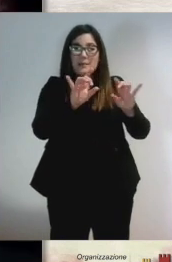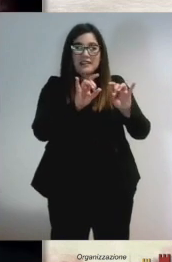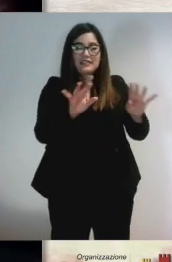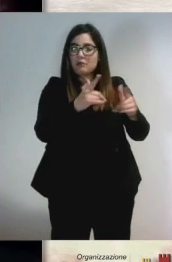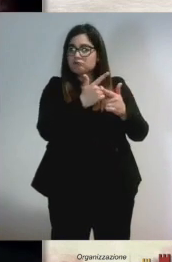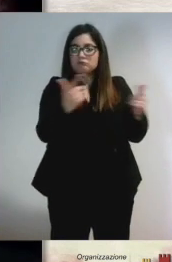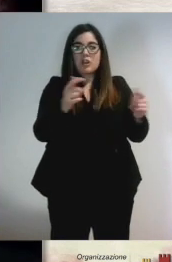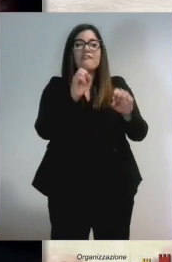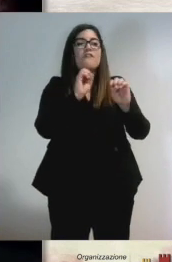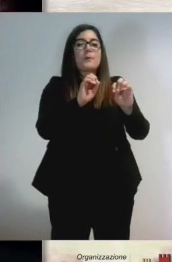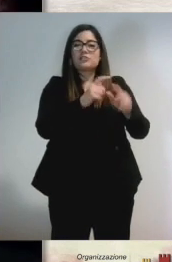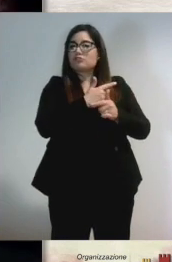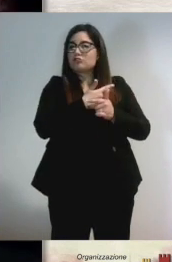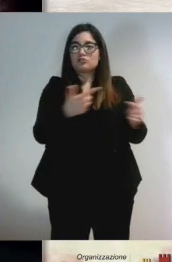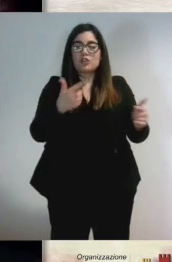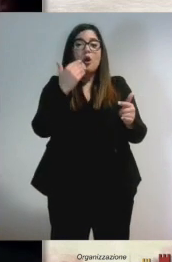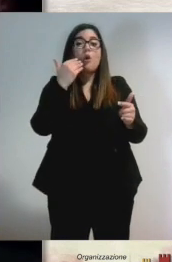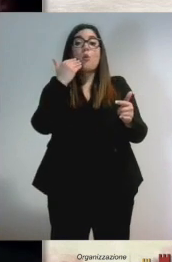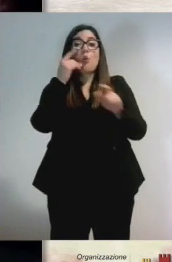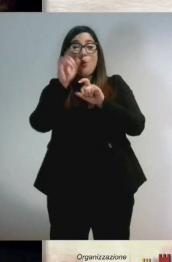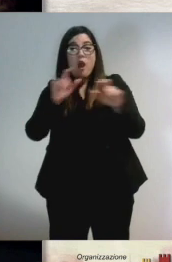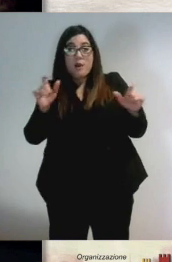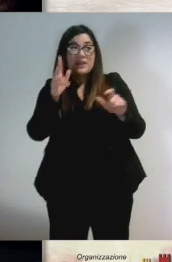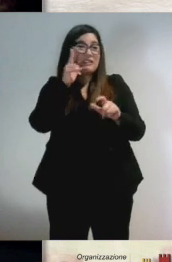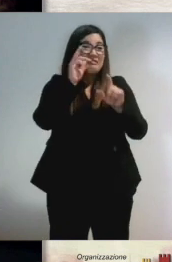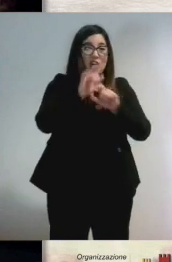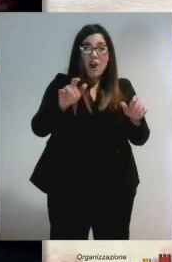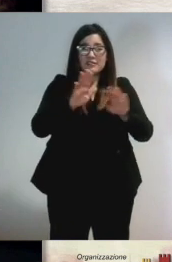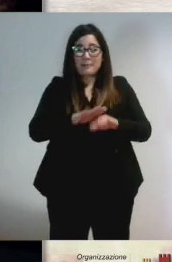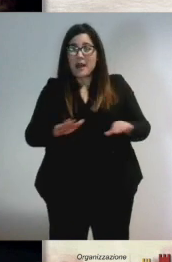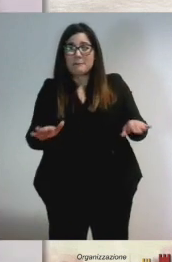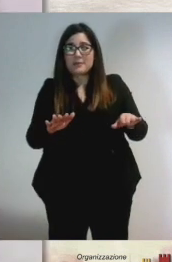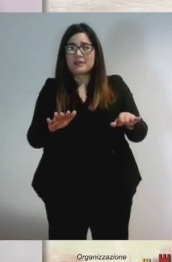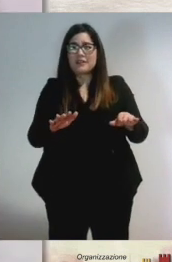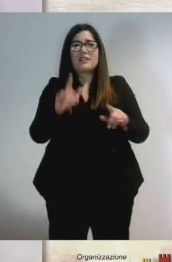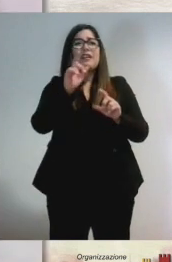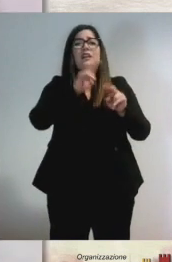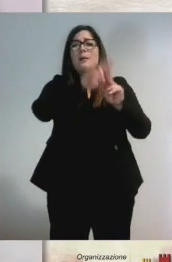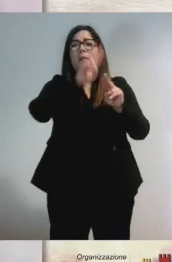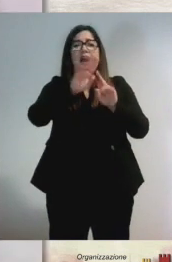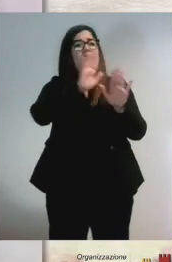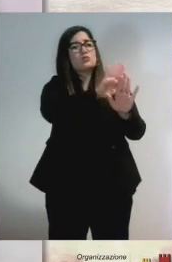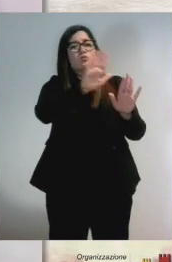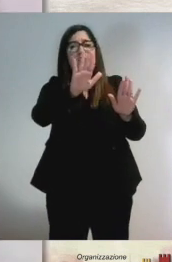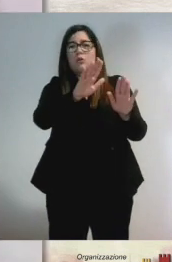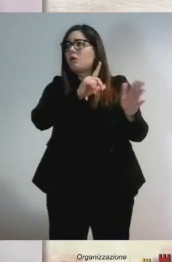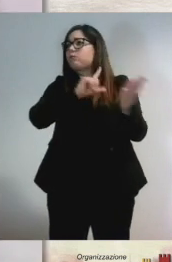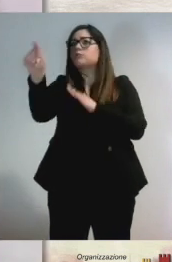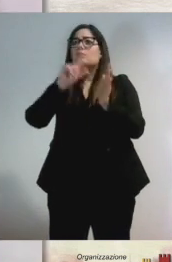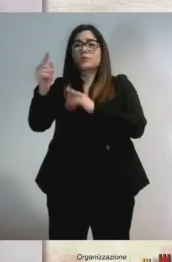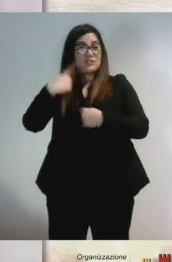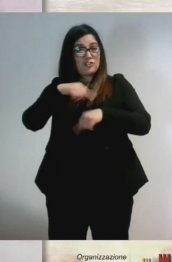sono donne e uomini bambini che scappano dai loro paesi e noi abbiamo il dovere di accoglierli e se ci sono